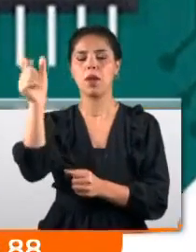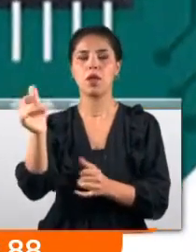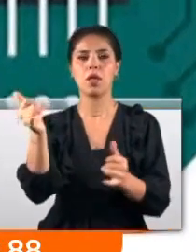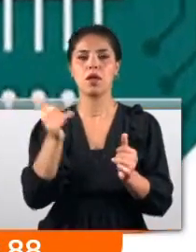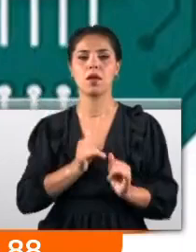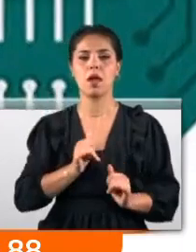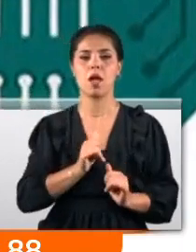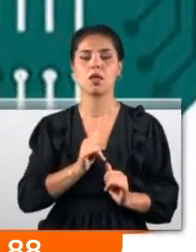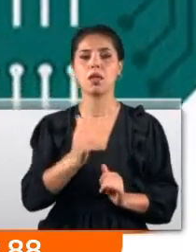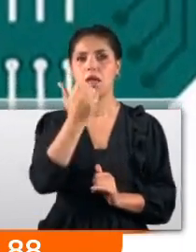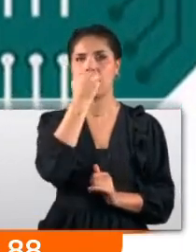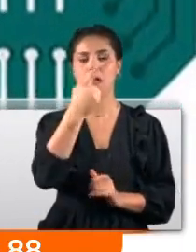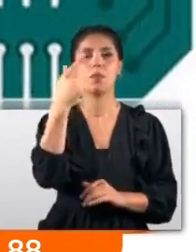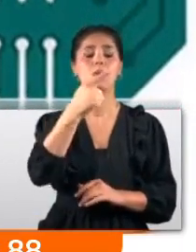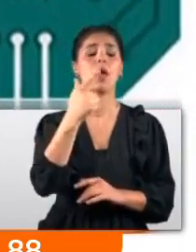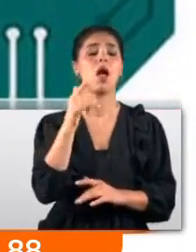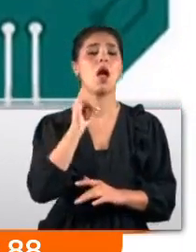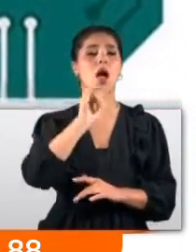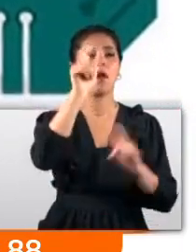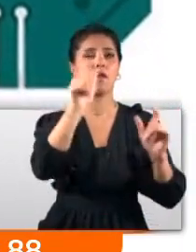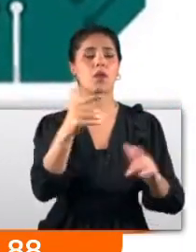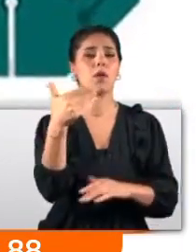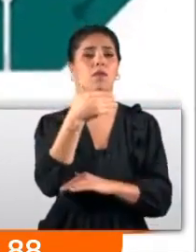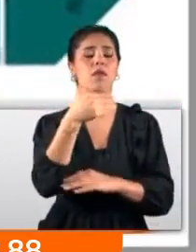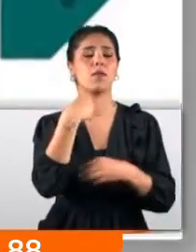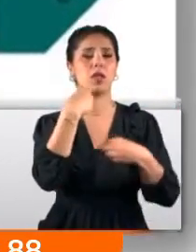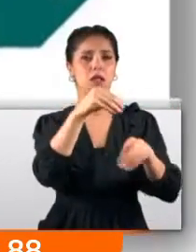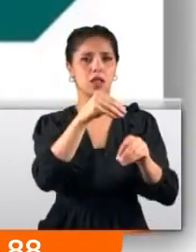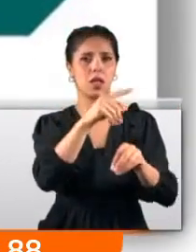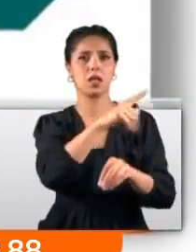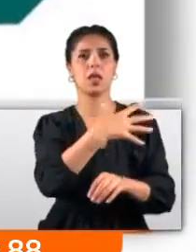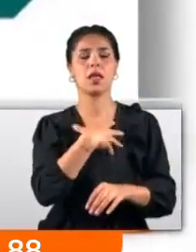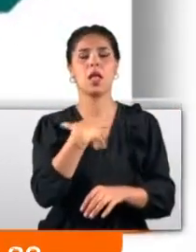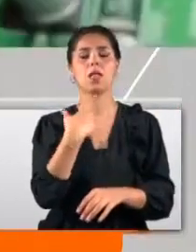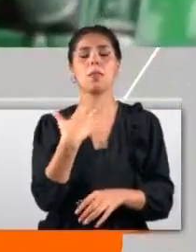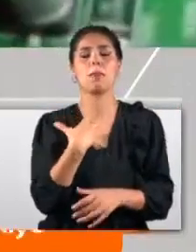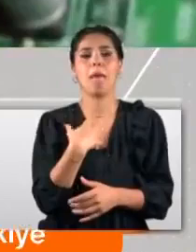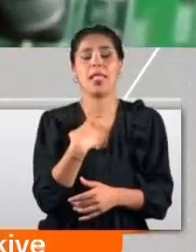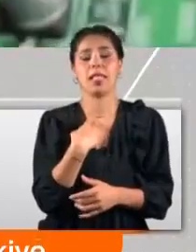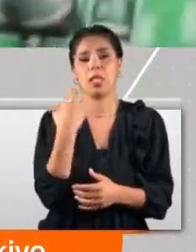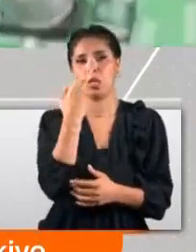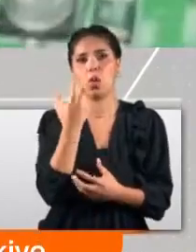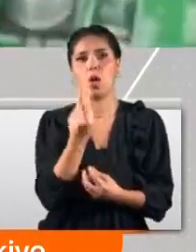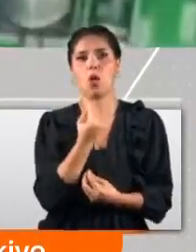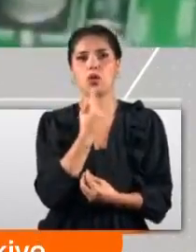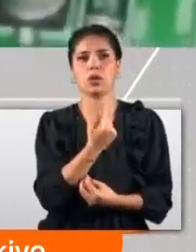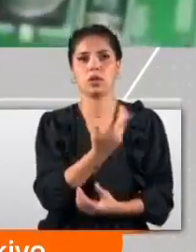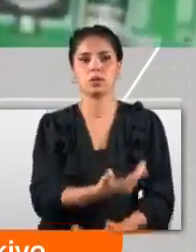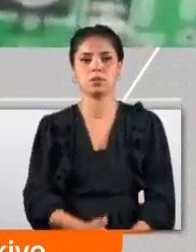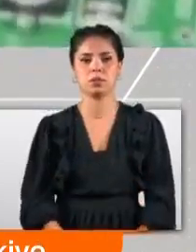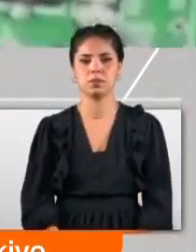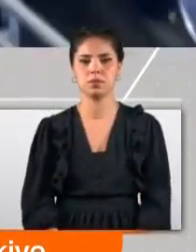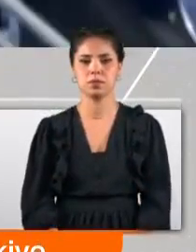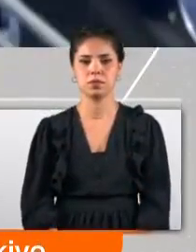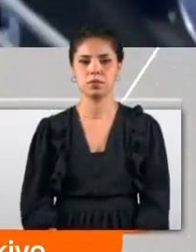bir havalimanı firmasına sattı. Anlattığına göre ise suçlamaların aksine kendisi dolandırıldı. Ben çipimi 27 milyon